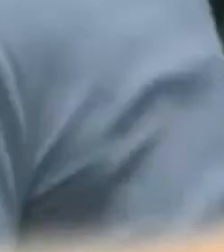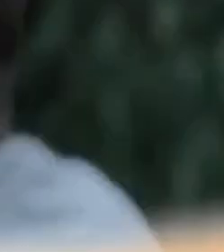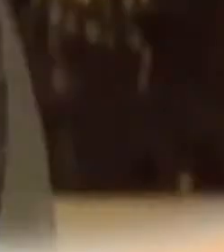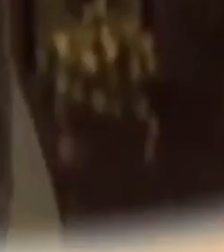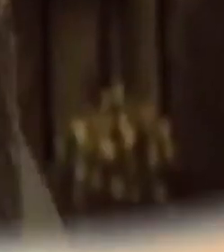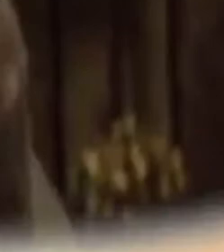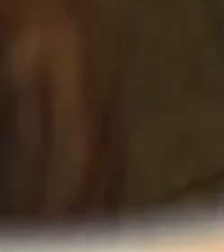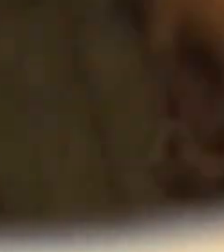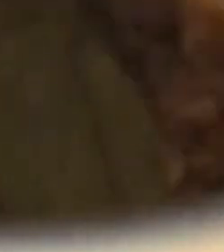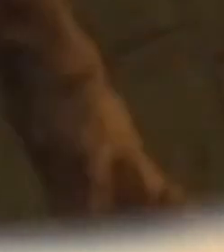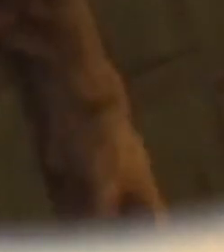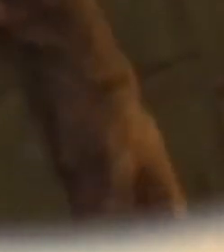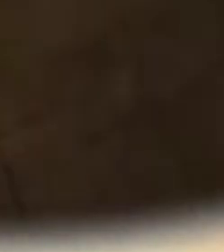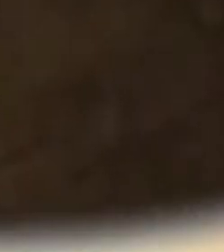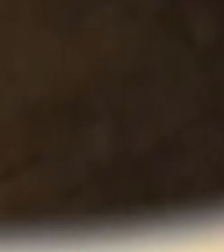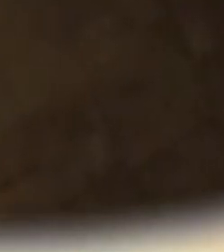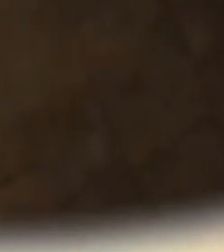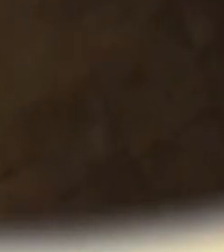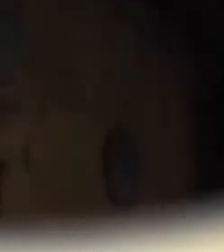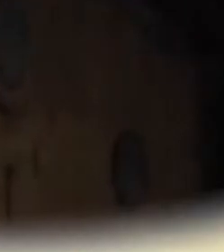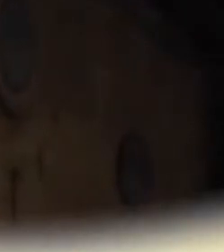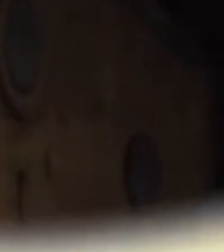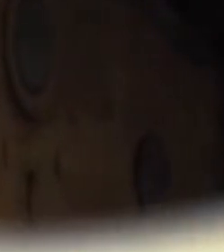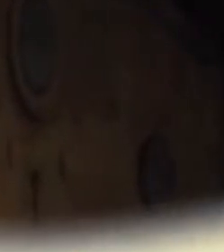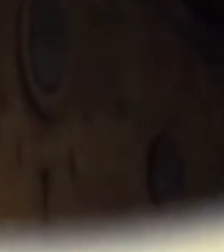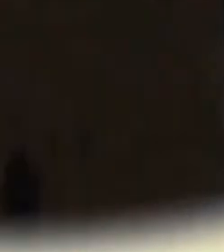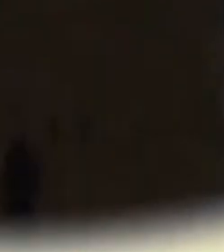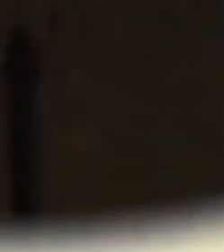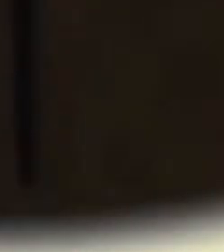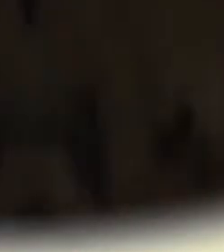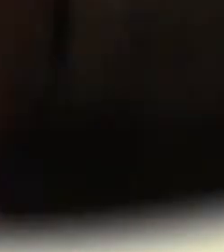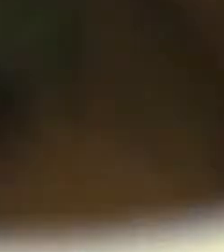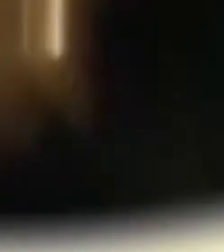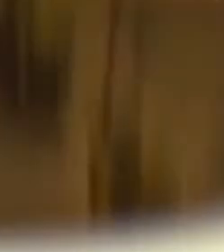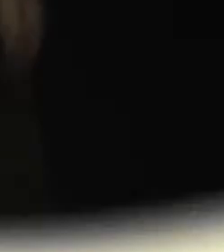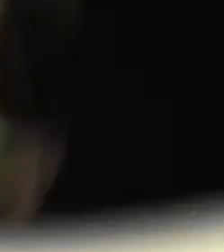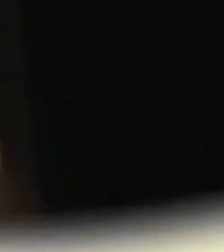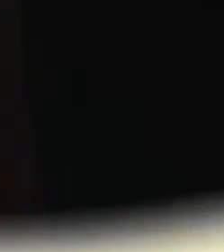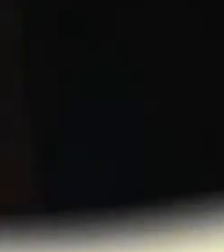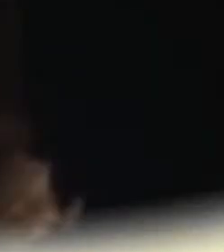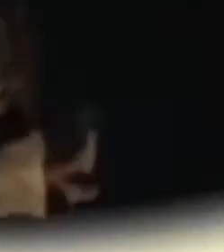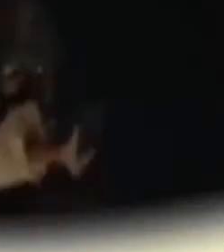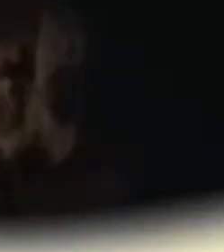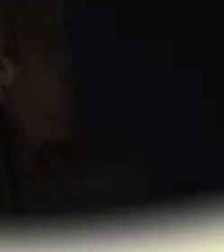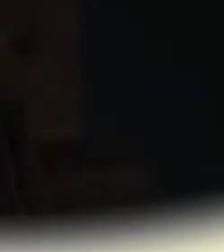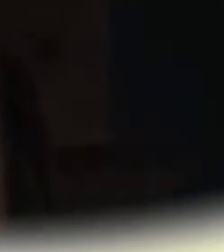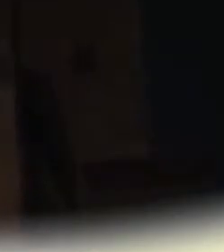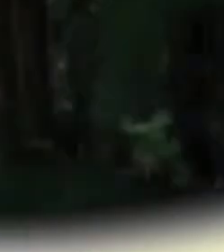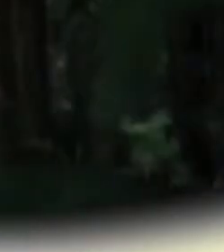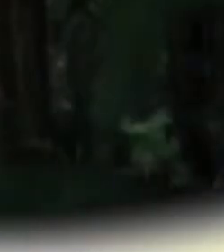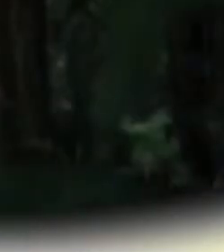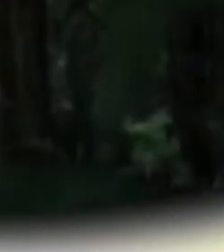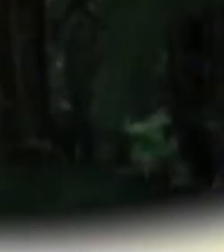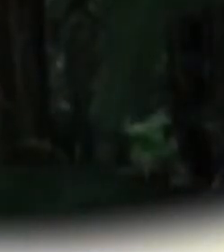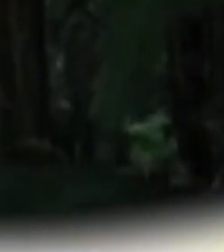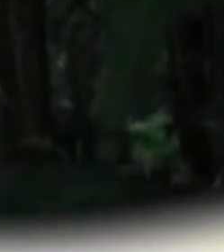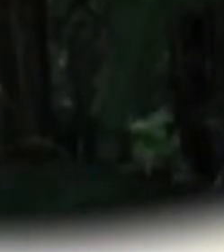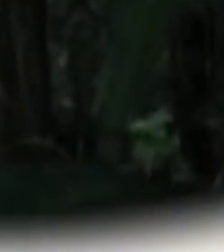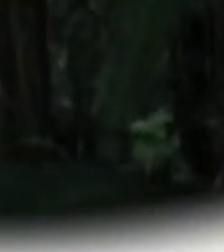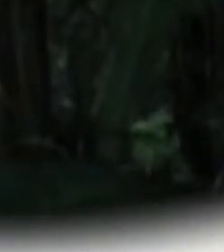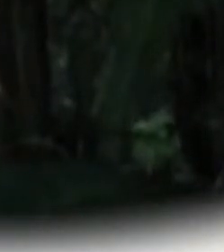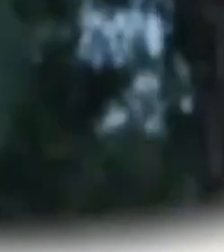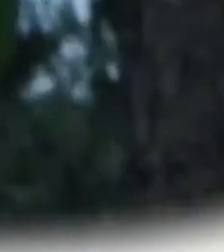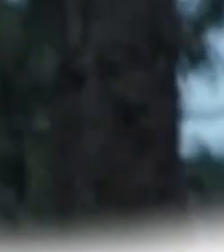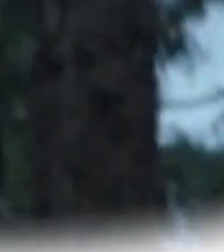mwaki Kimemshika tumaita kaimu na mtoto wangu. mazo tofauti basi kuweza kuchukua hapa. Riu